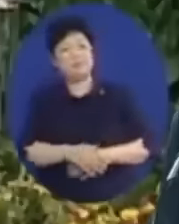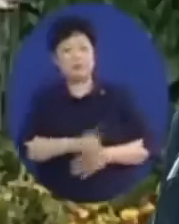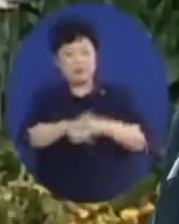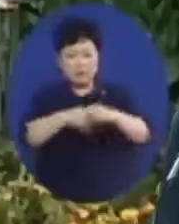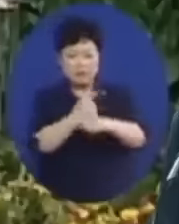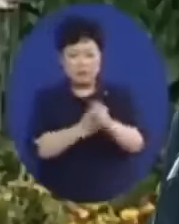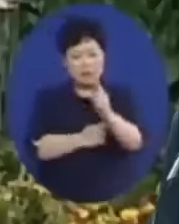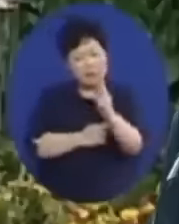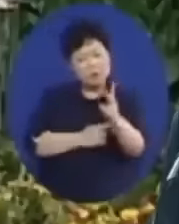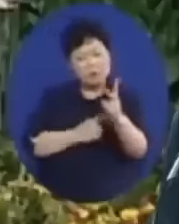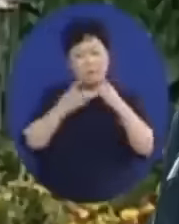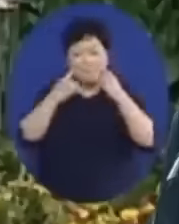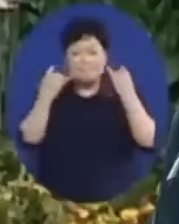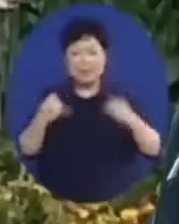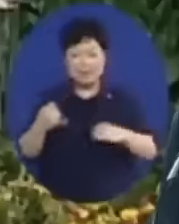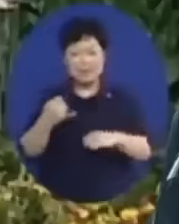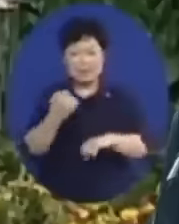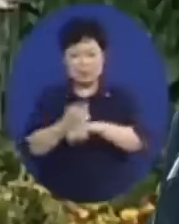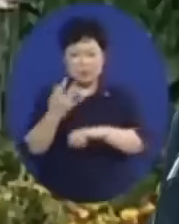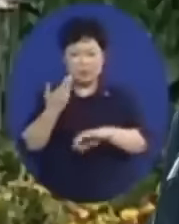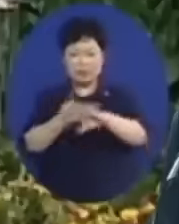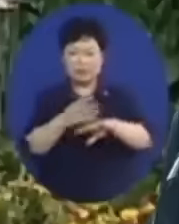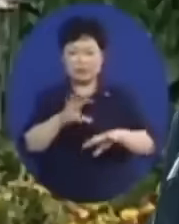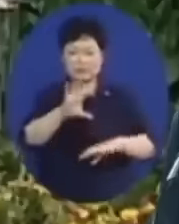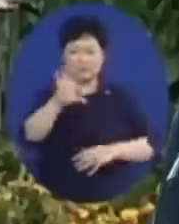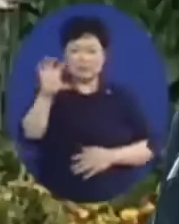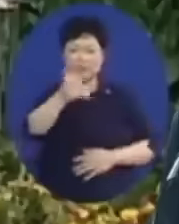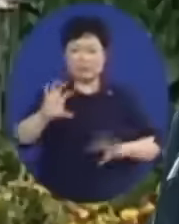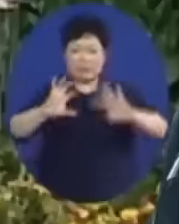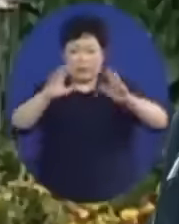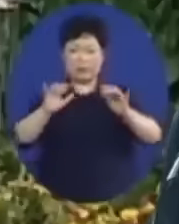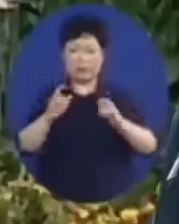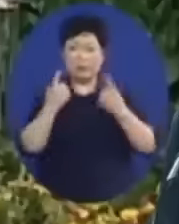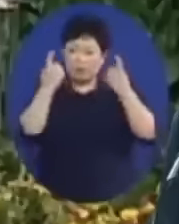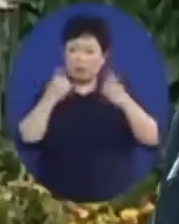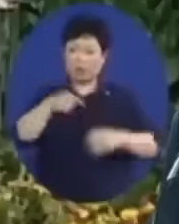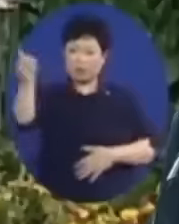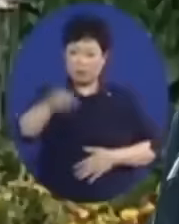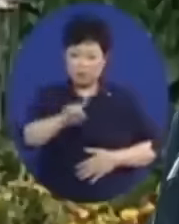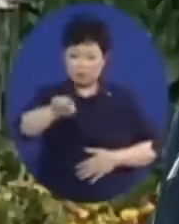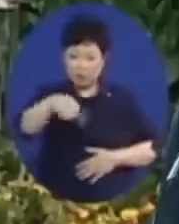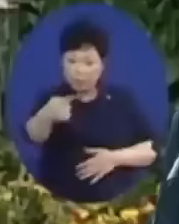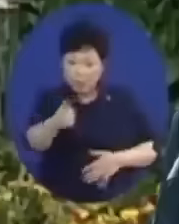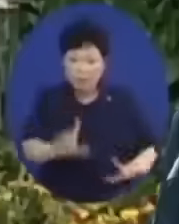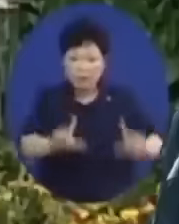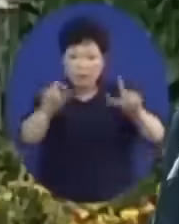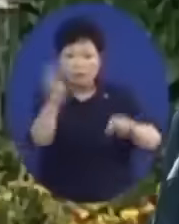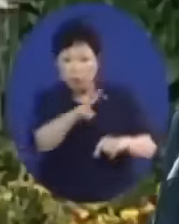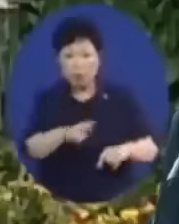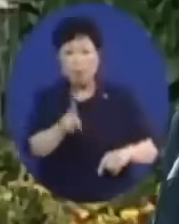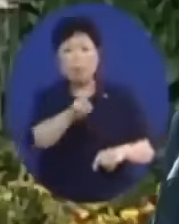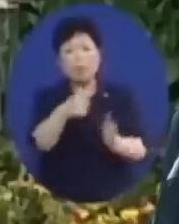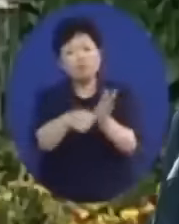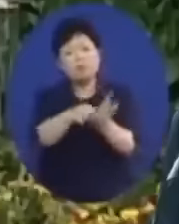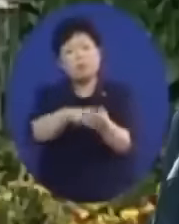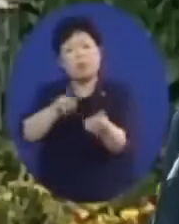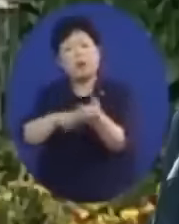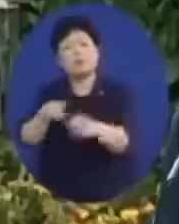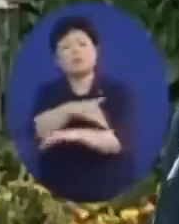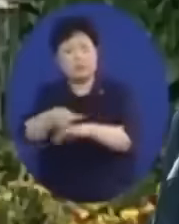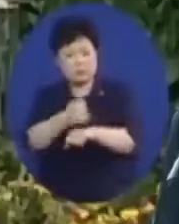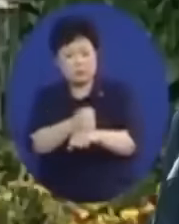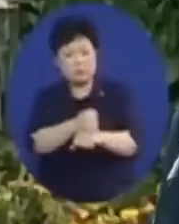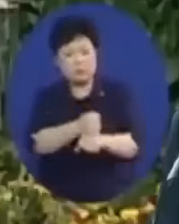1년에 한두 번은 파리를 비롯한 유럽의 다른 도시들로 다녀오기도 합니다. 그러나 그 이튿날이면 다시 비누와 샴푸를 팔러 다녔습니다.